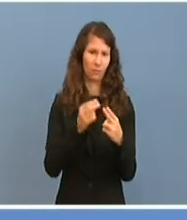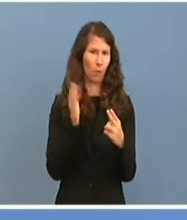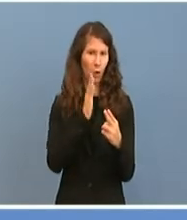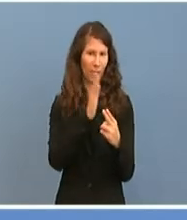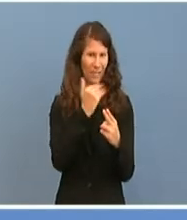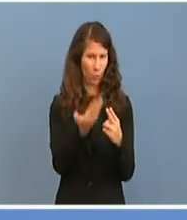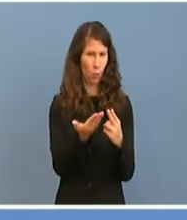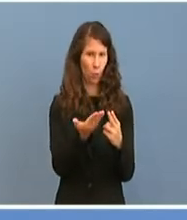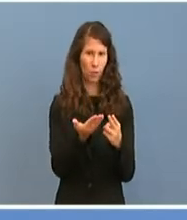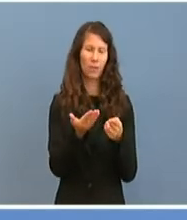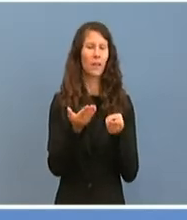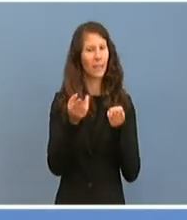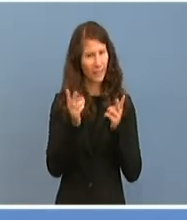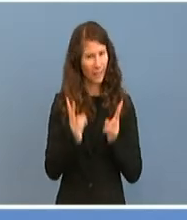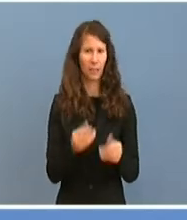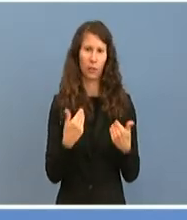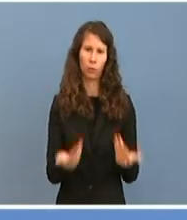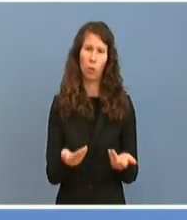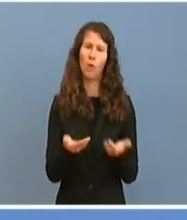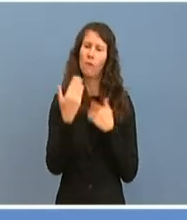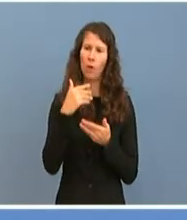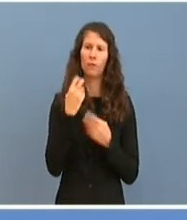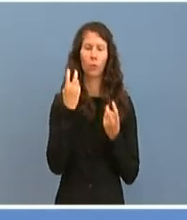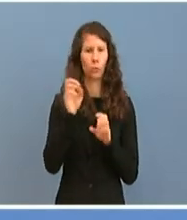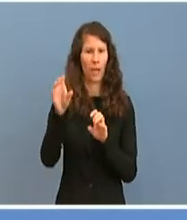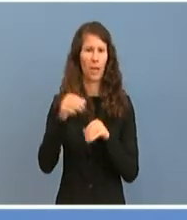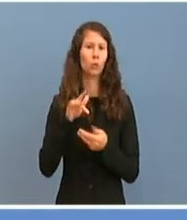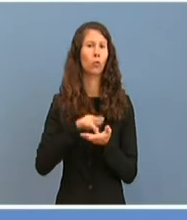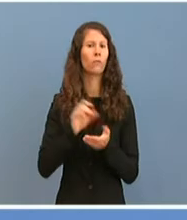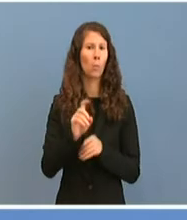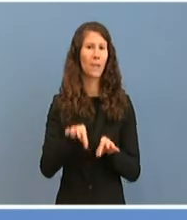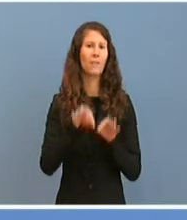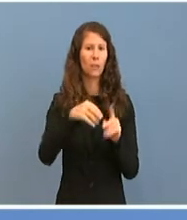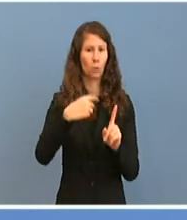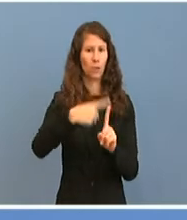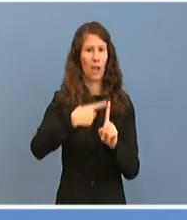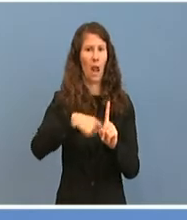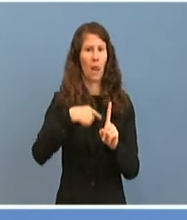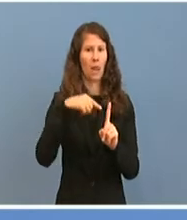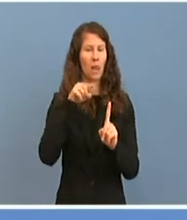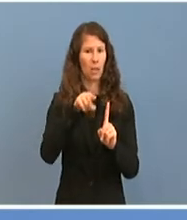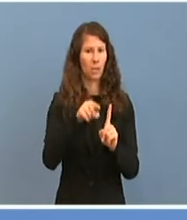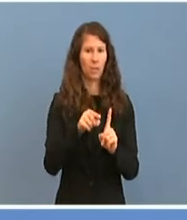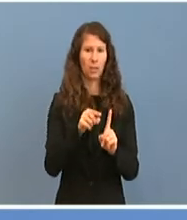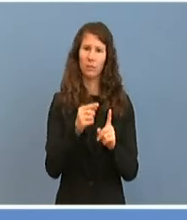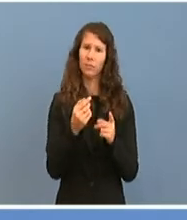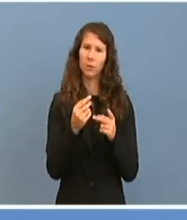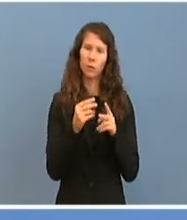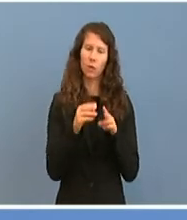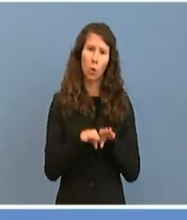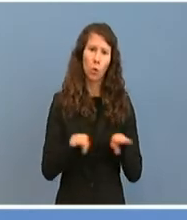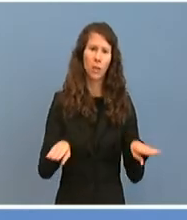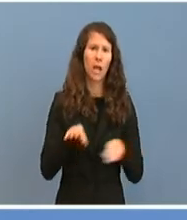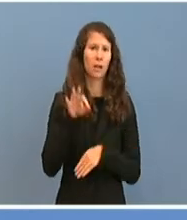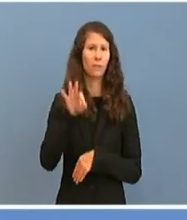auszurichten, weil die Infektionszahlen der Maßstab dafür sind, ob die wichtigste Aufgabe, nämlich